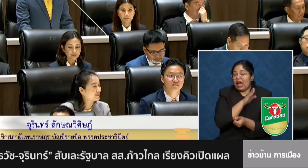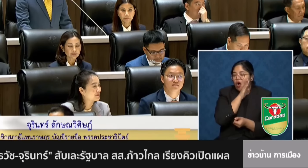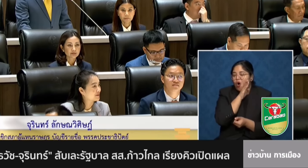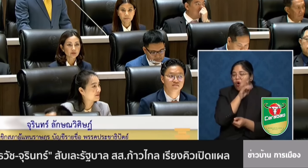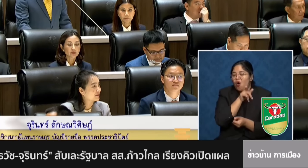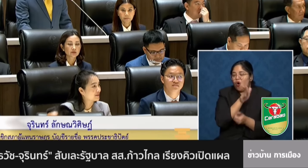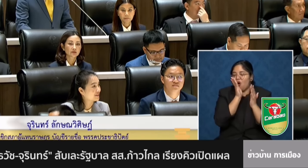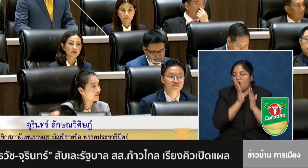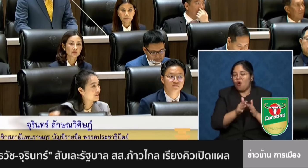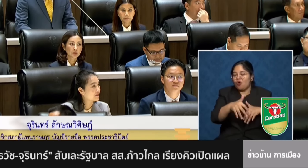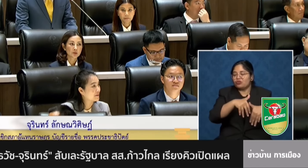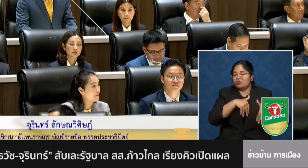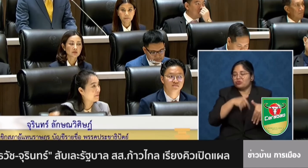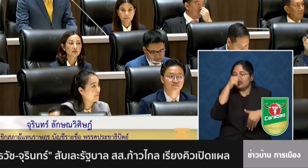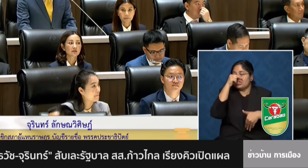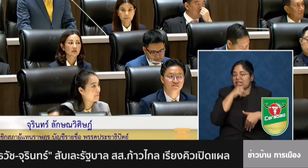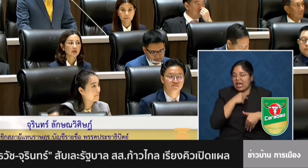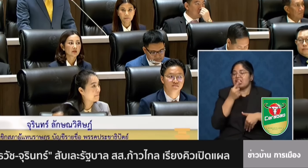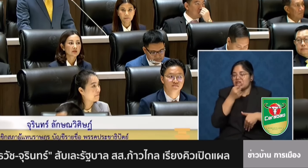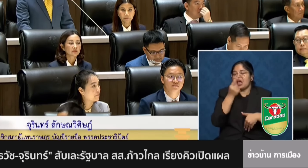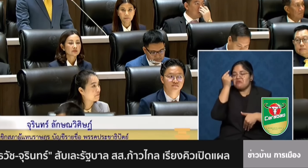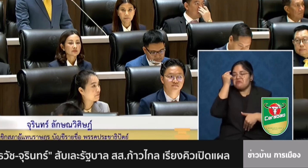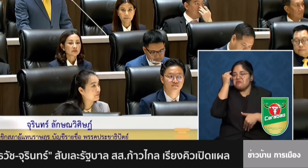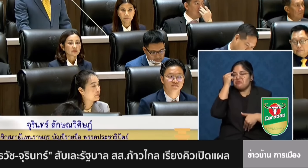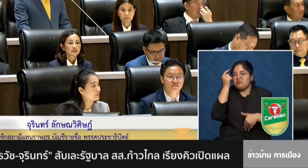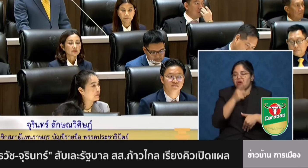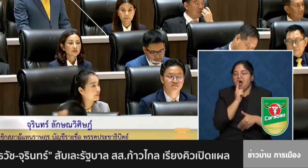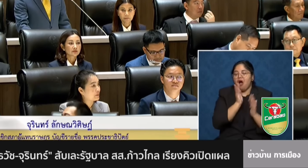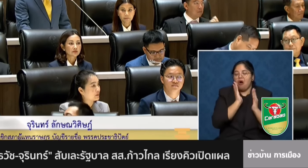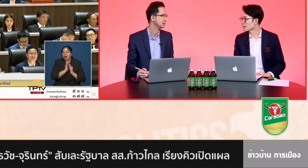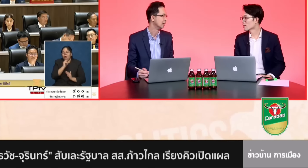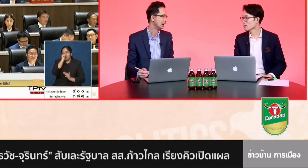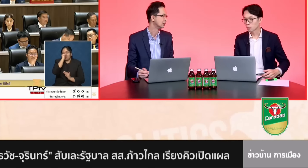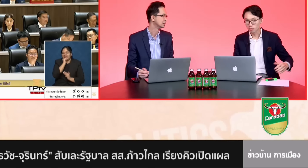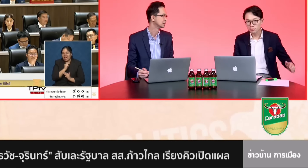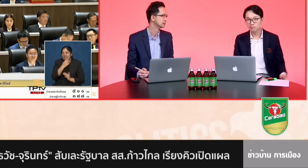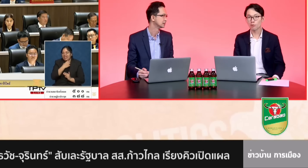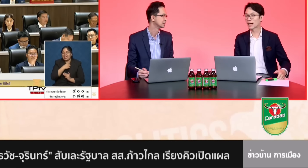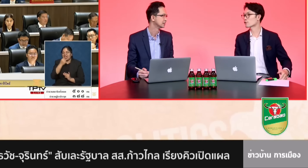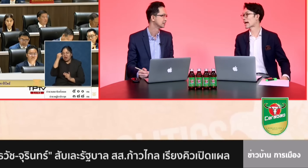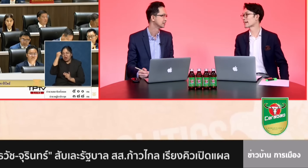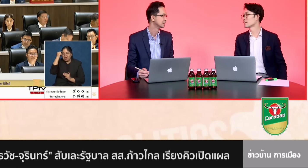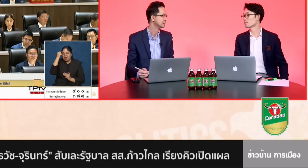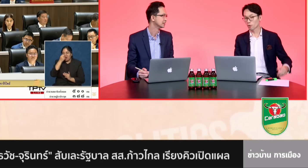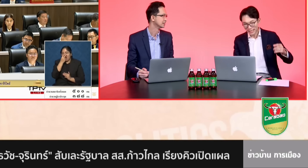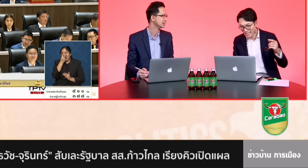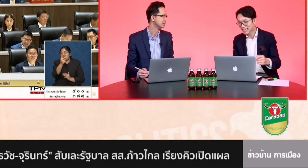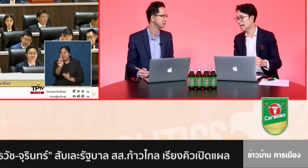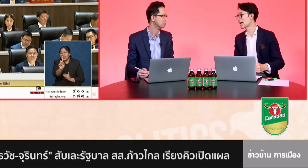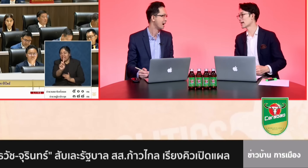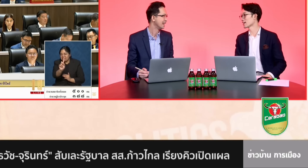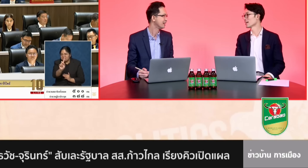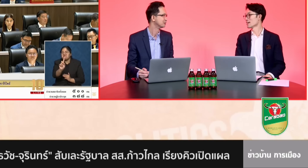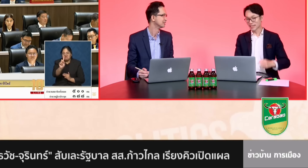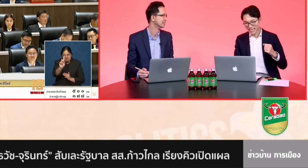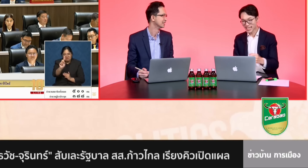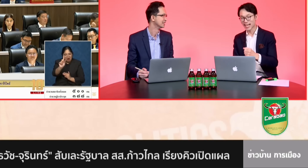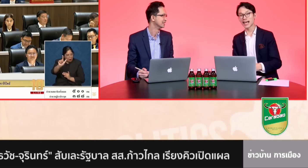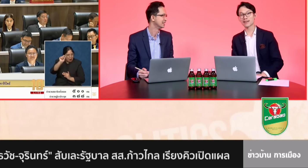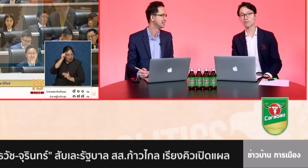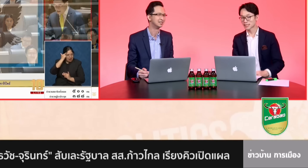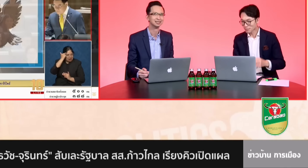โอ้โหบาดเฉือน ถ้าผมเป็นแฟนประชาธิปัตย์ชนิดแฟนพันธุ์แท้ดังเดิมนะผมตบข่ า วฉาดเลยบอกนี่แหละ มาแล้ว